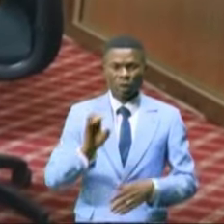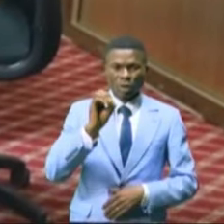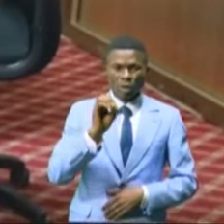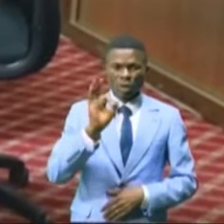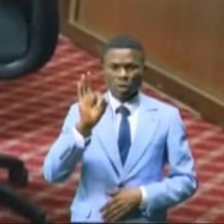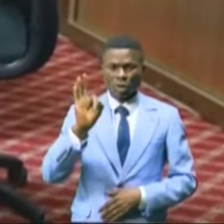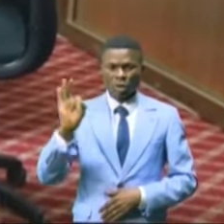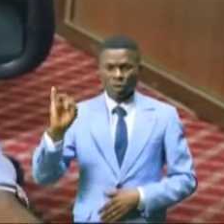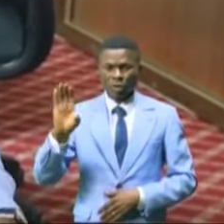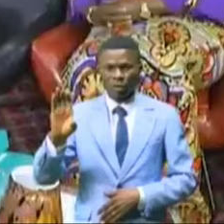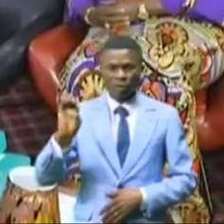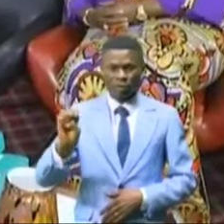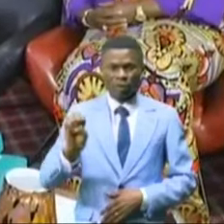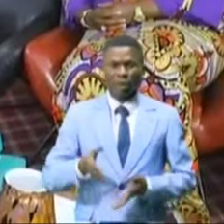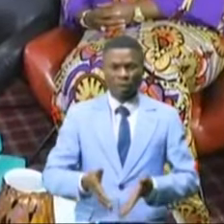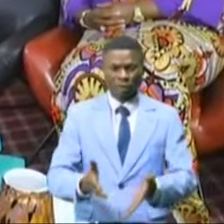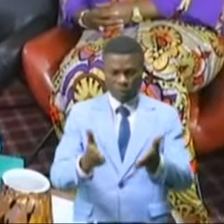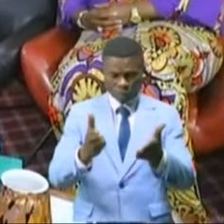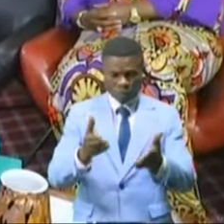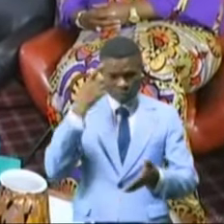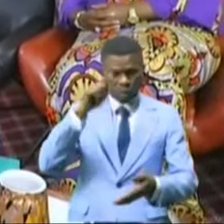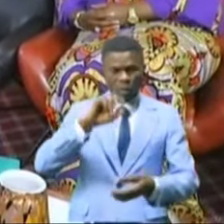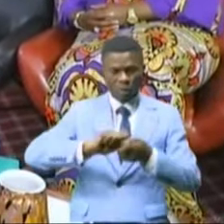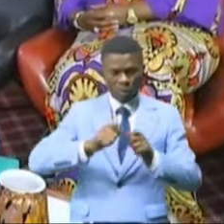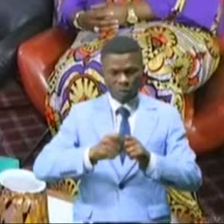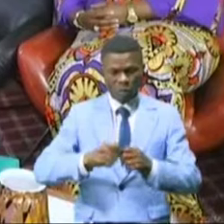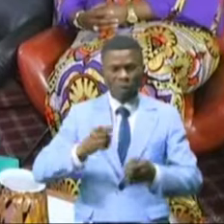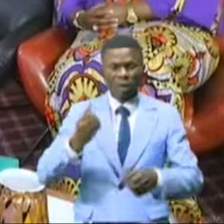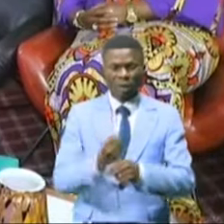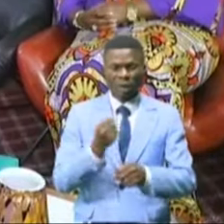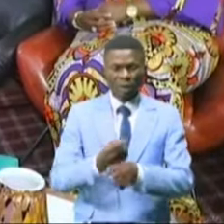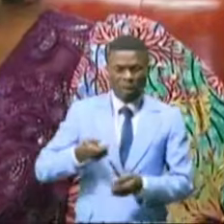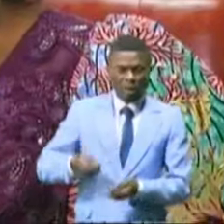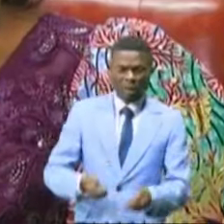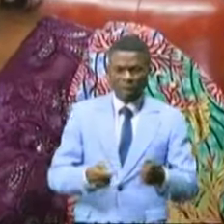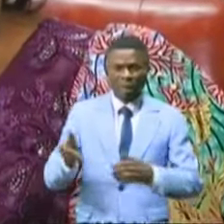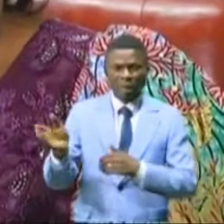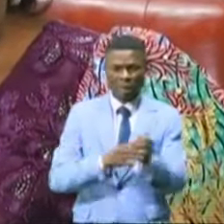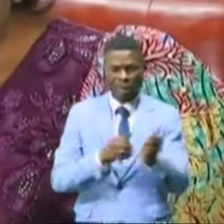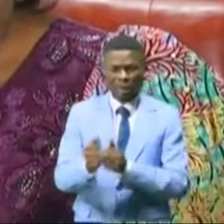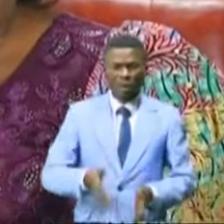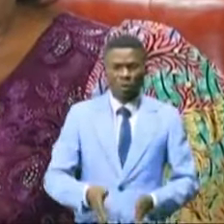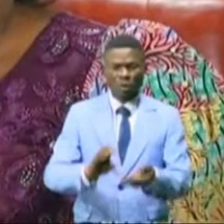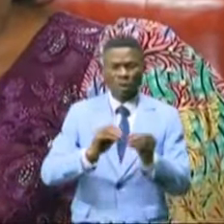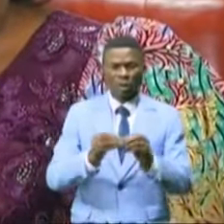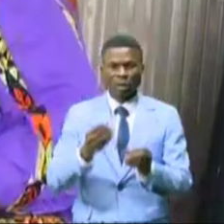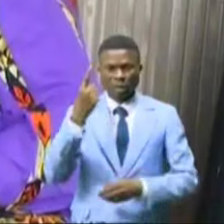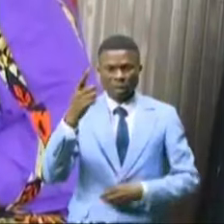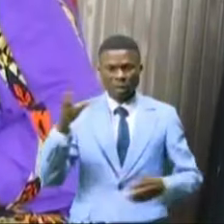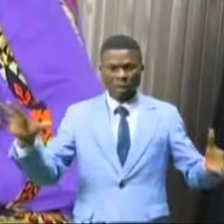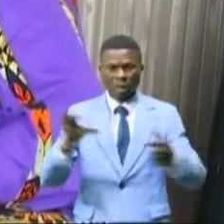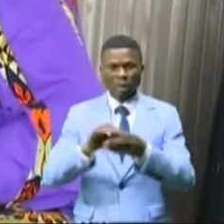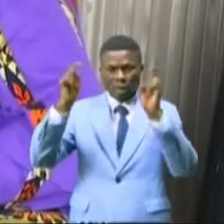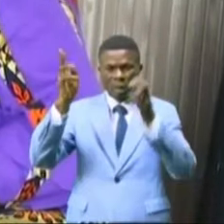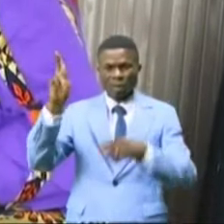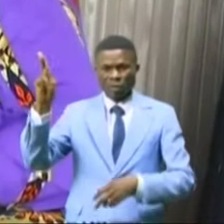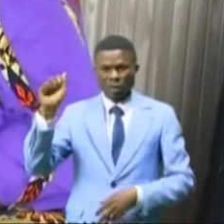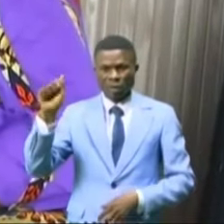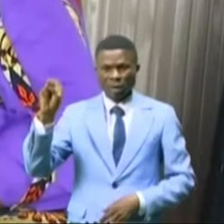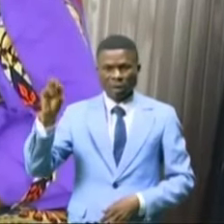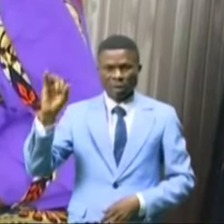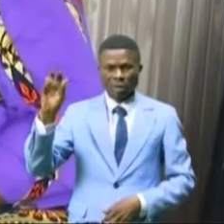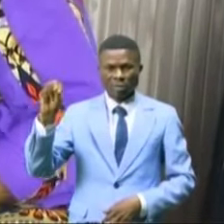routes, Jeannot Kikangalangoy, pour la réhabilitation des bourbiers qui menace la nationale numéro 1 qui relie la ville de Kamina à